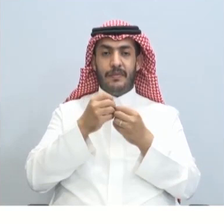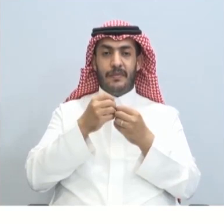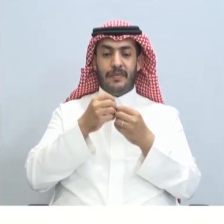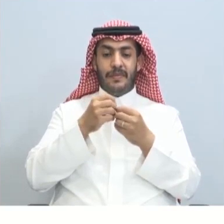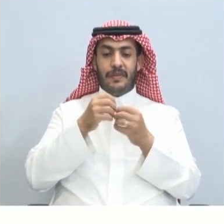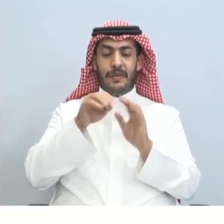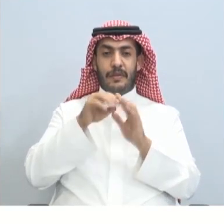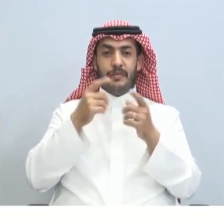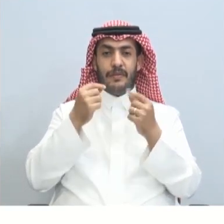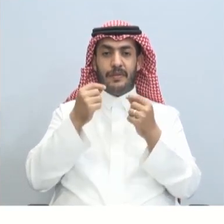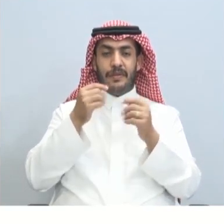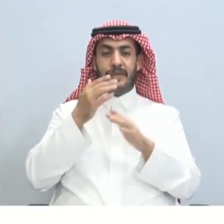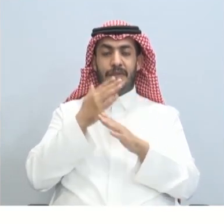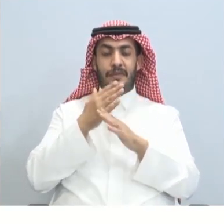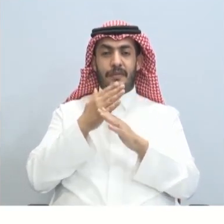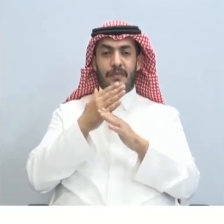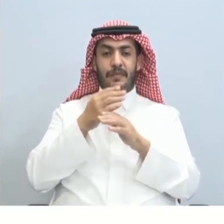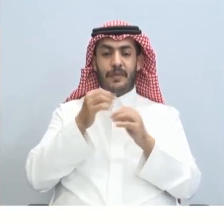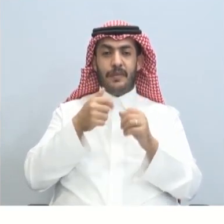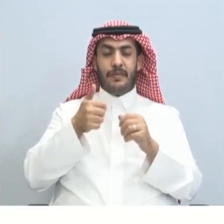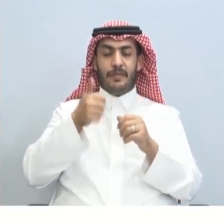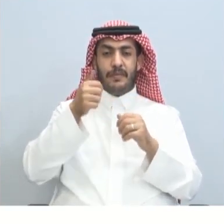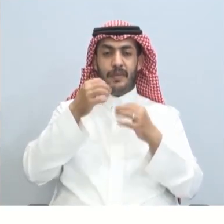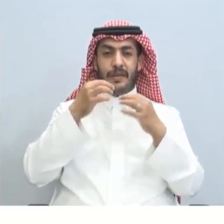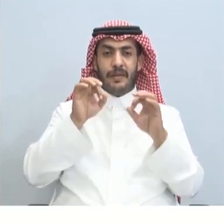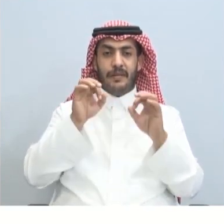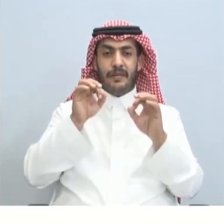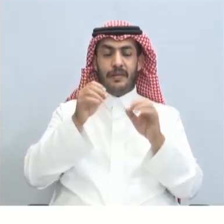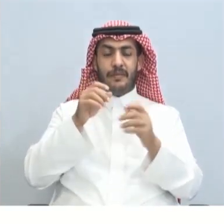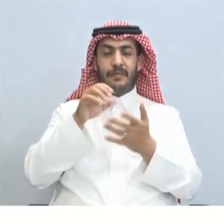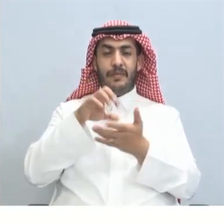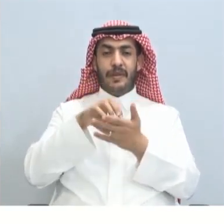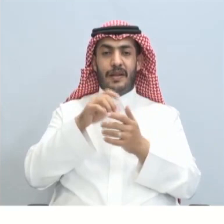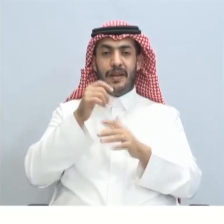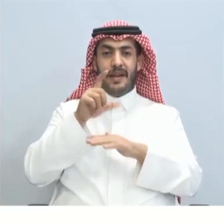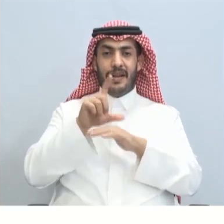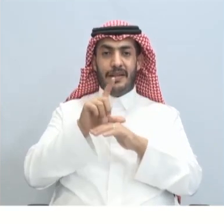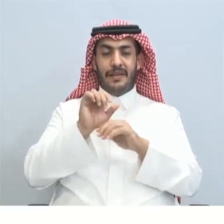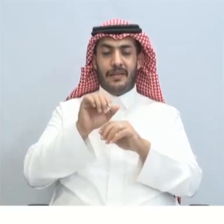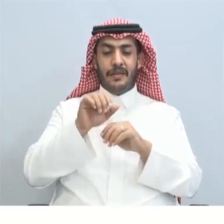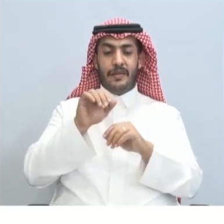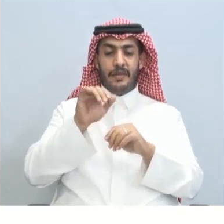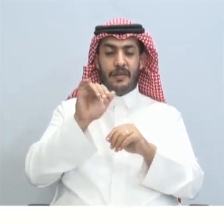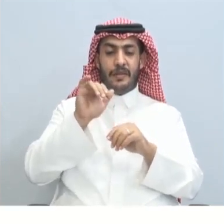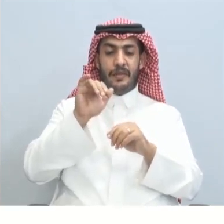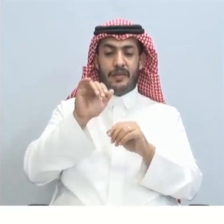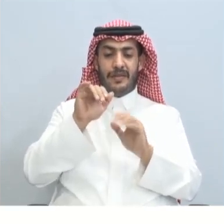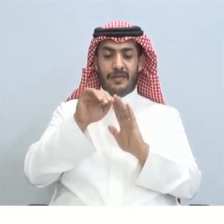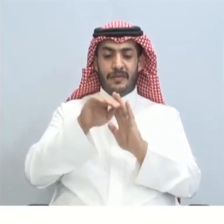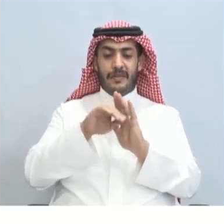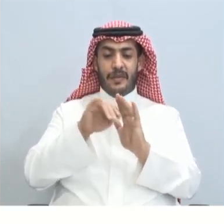قيم والسبب في ذلك لانه يشكل المصدر الرئيس ل اليورانيوم